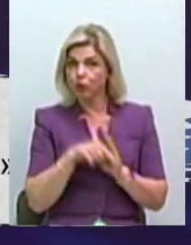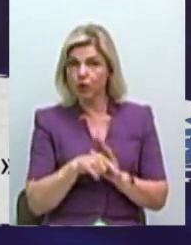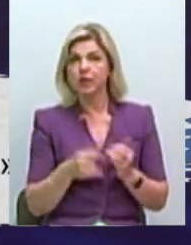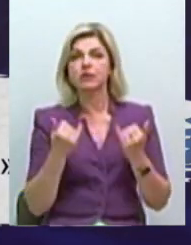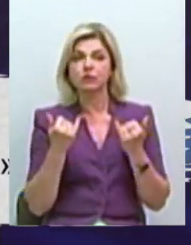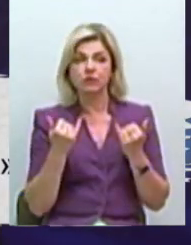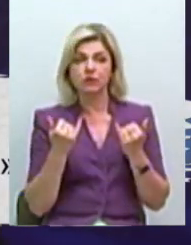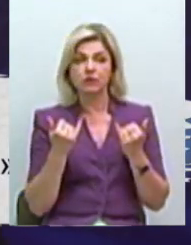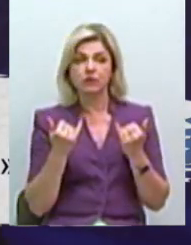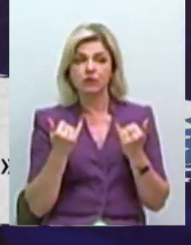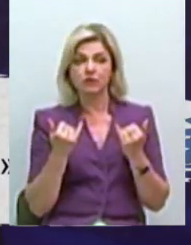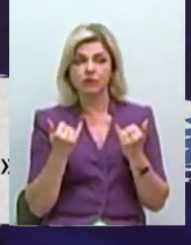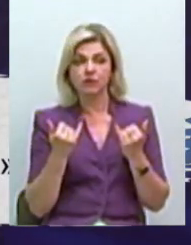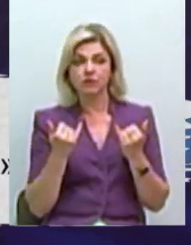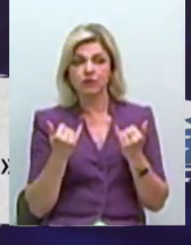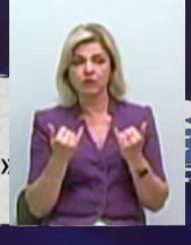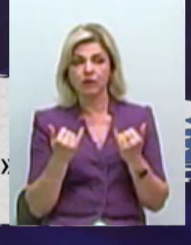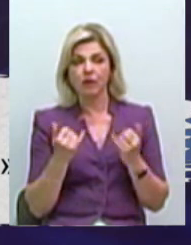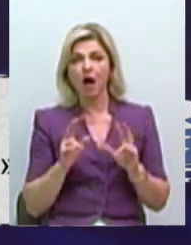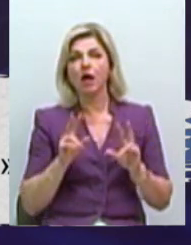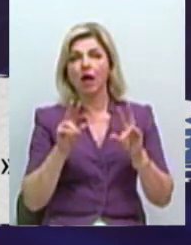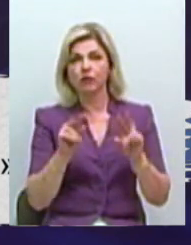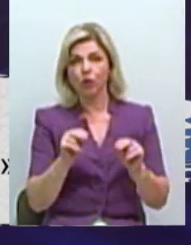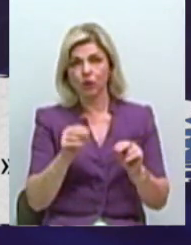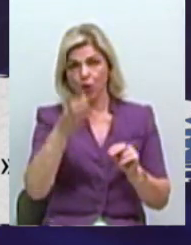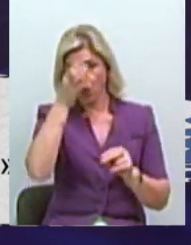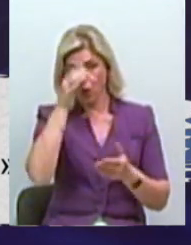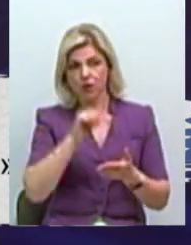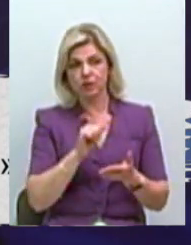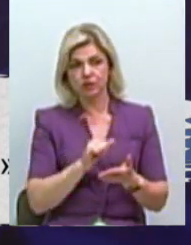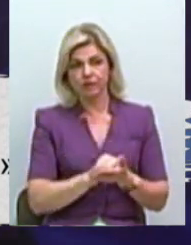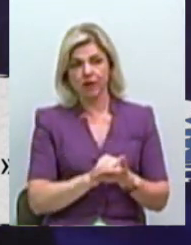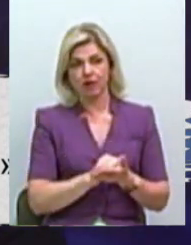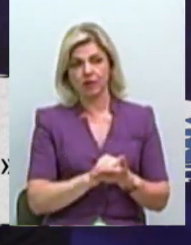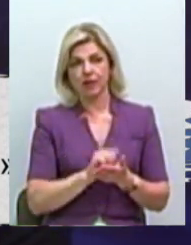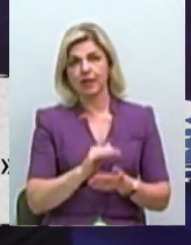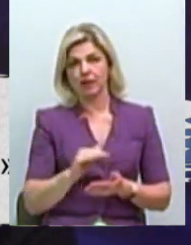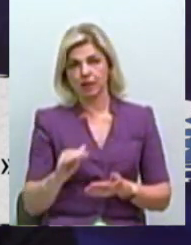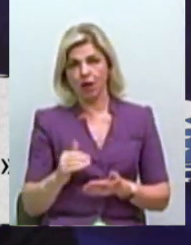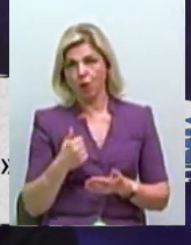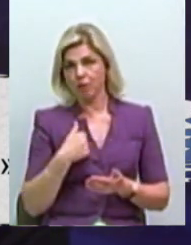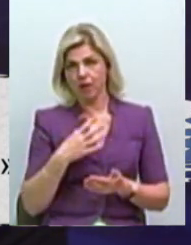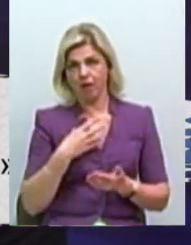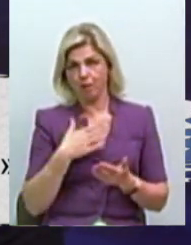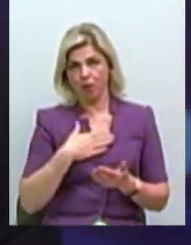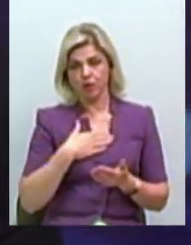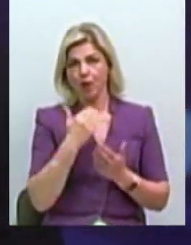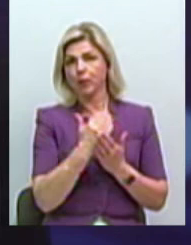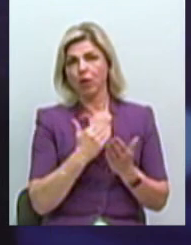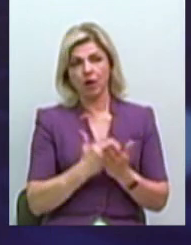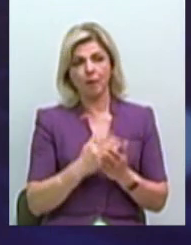сьогодні гарантована освіта дітей. Нема в мене в програмі цього. Ви попутали